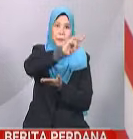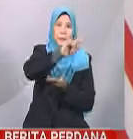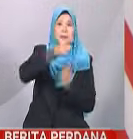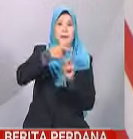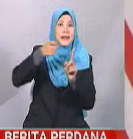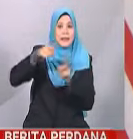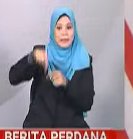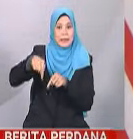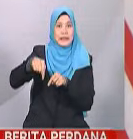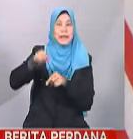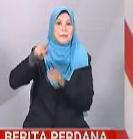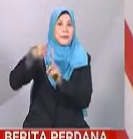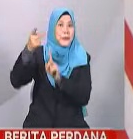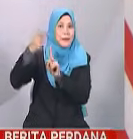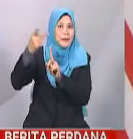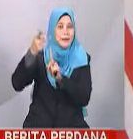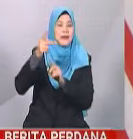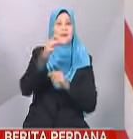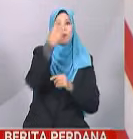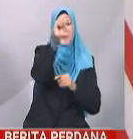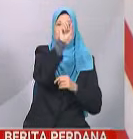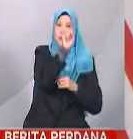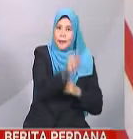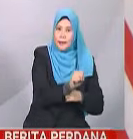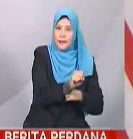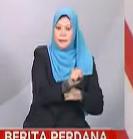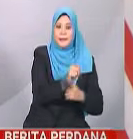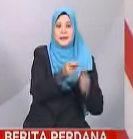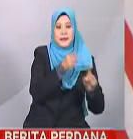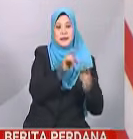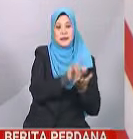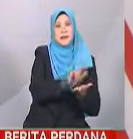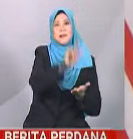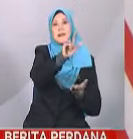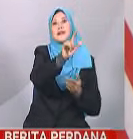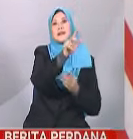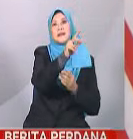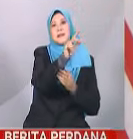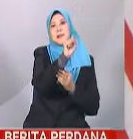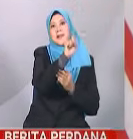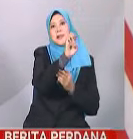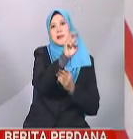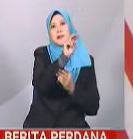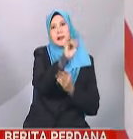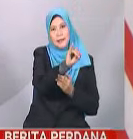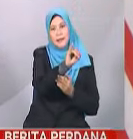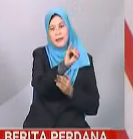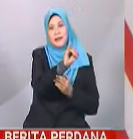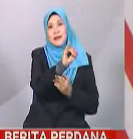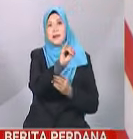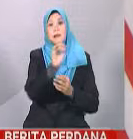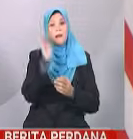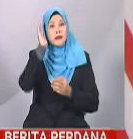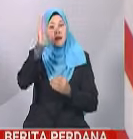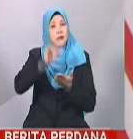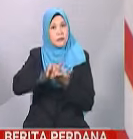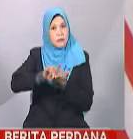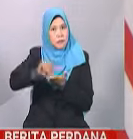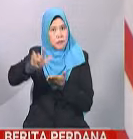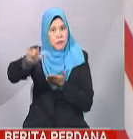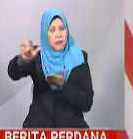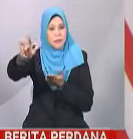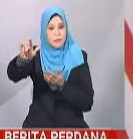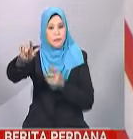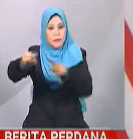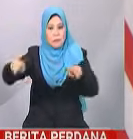Pulau Pinang, dan di zon selatan dari lapangan terbang antarabangsa Senai. Dan mereka akan diterbangkan